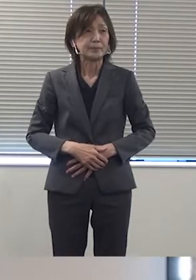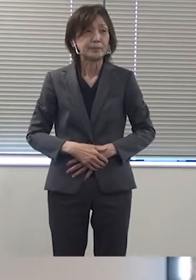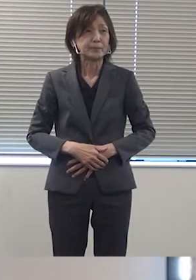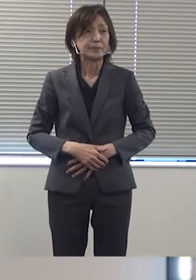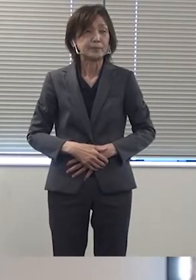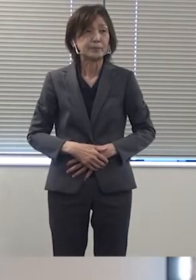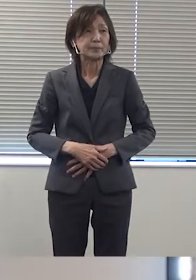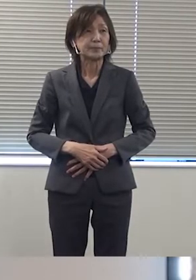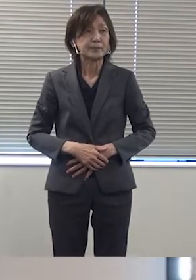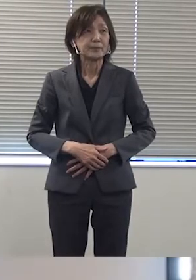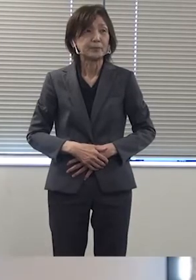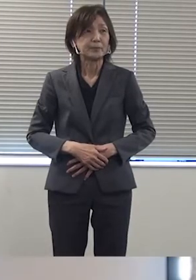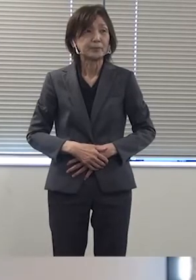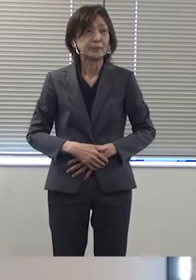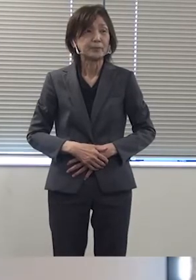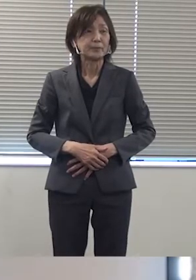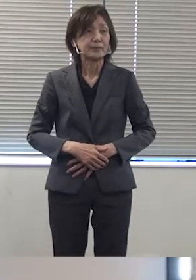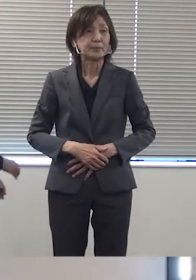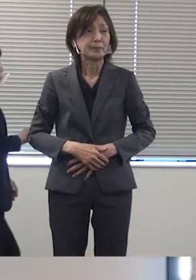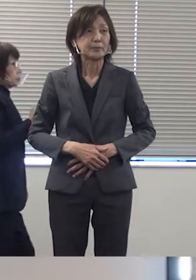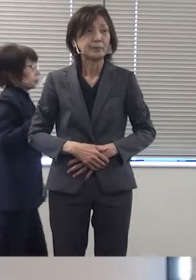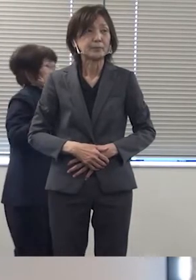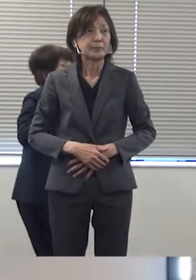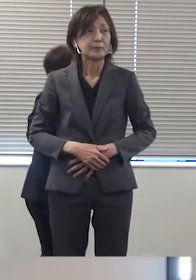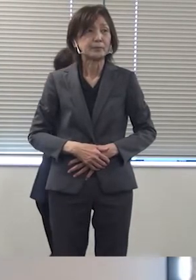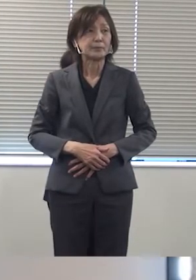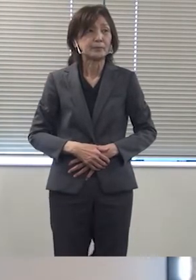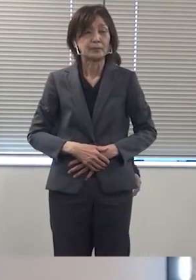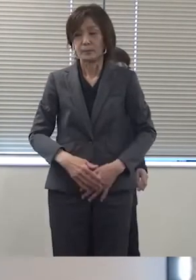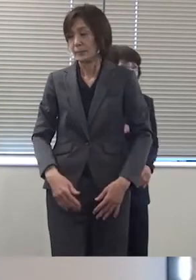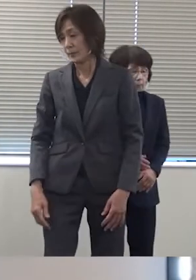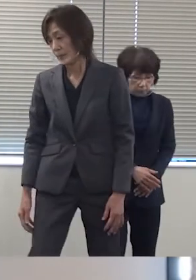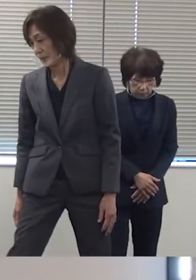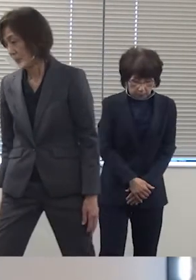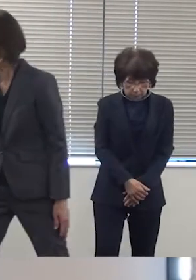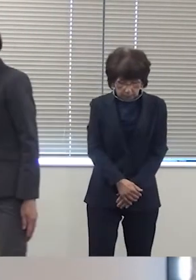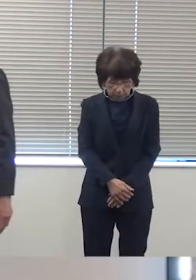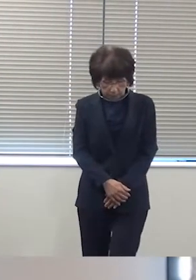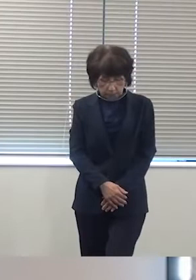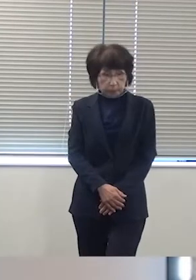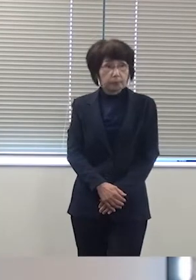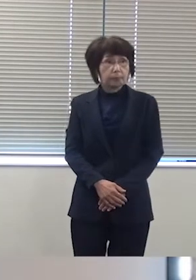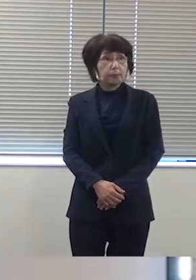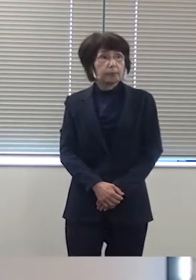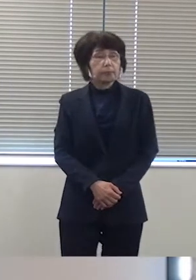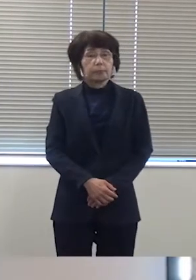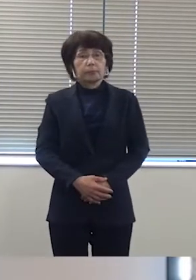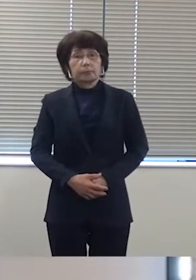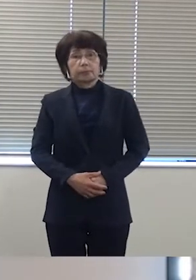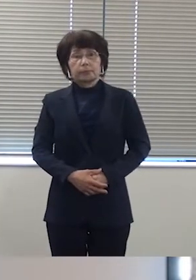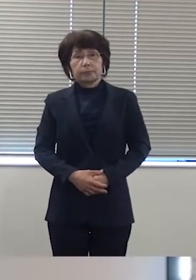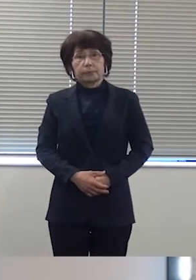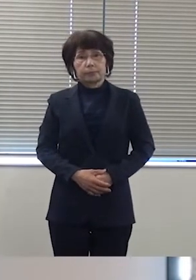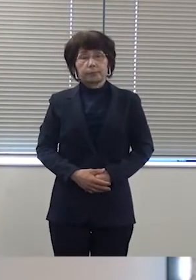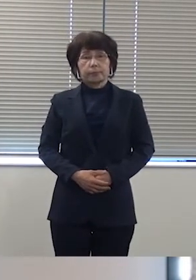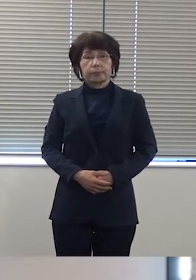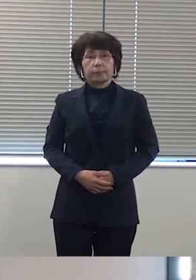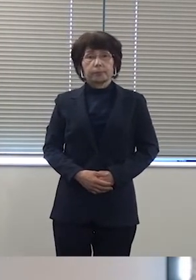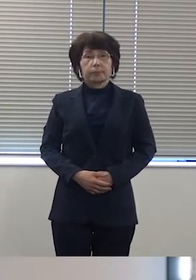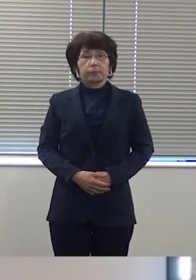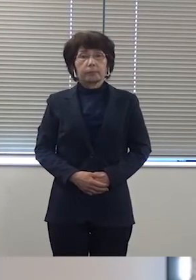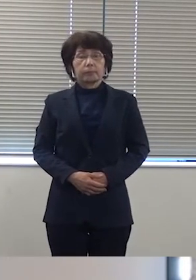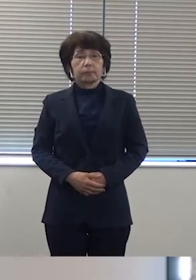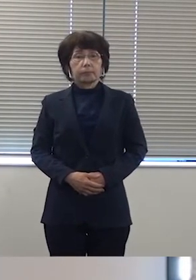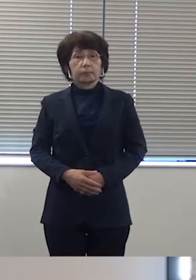自立通信の会談です、まあ、ちょっと今の質問にも関連するんですけれども、あの先ほど市長は実際の財政調整基